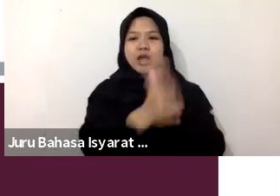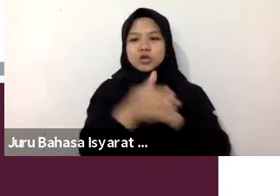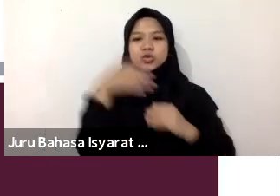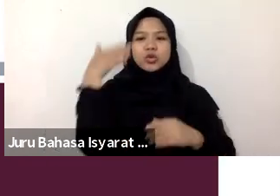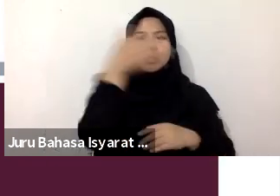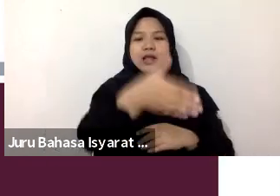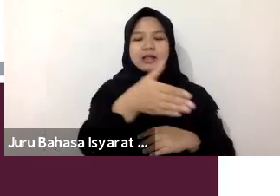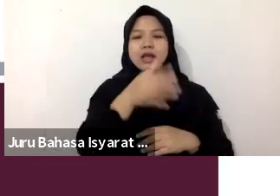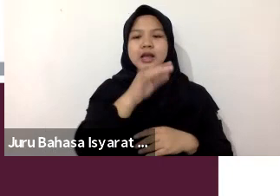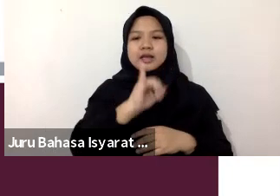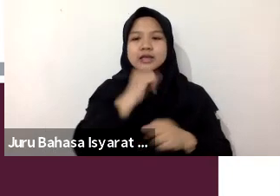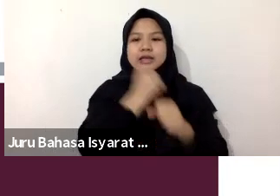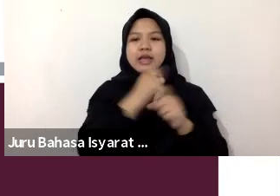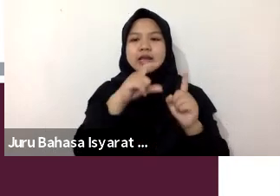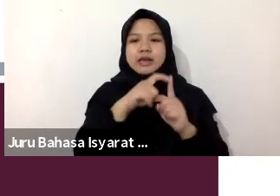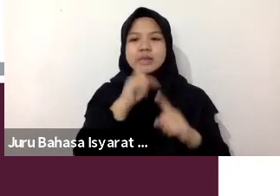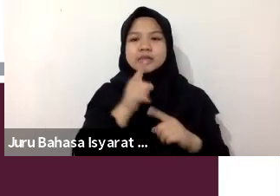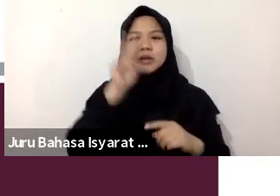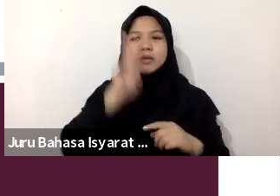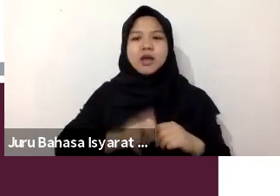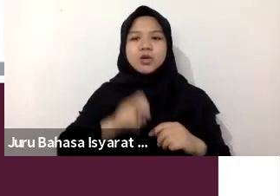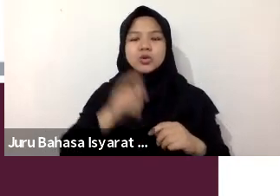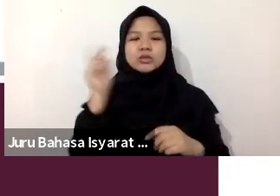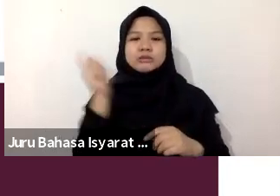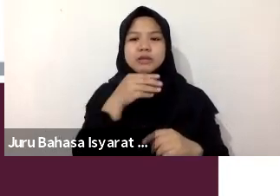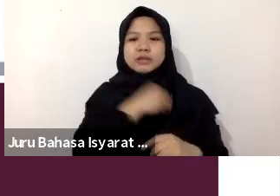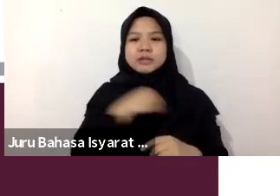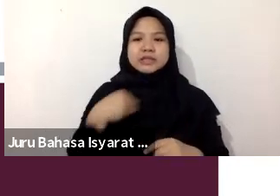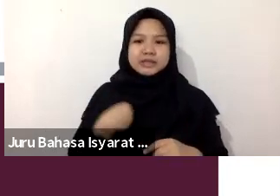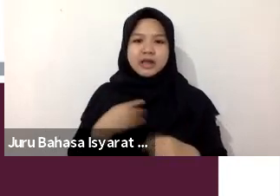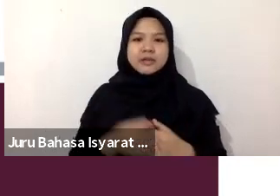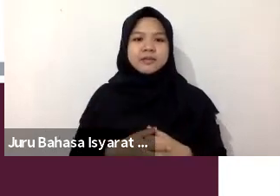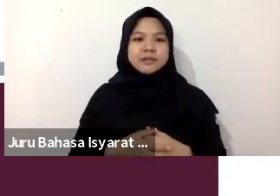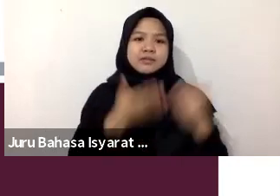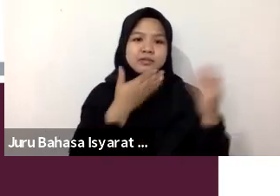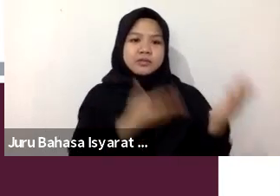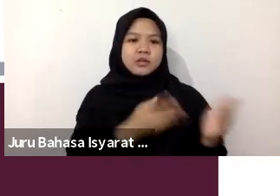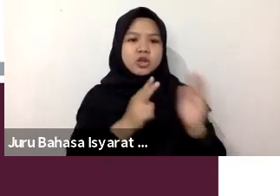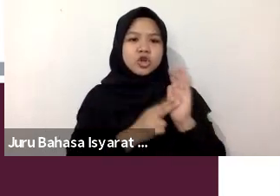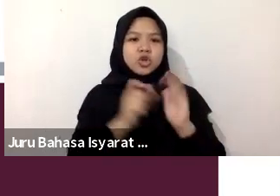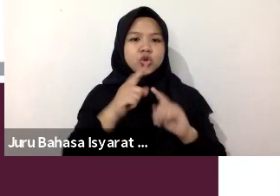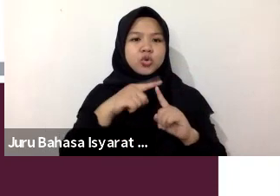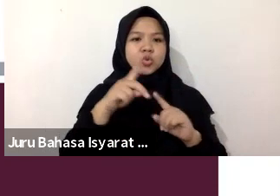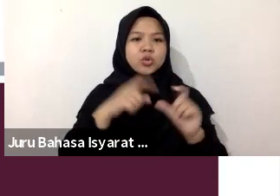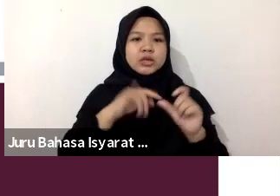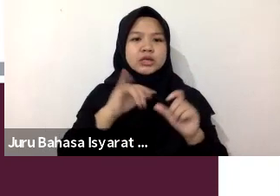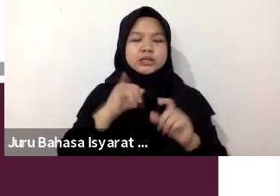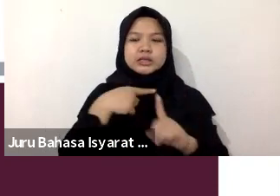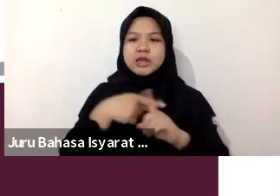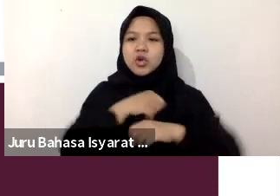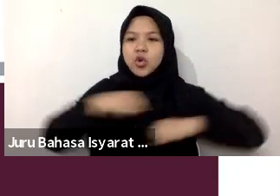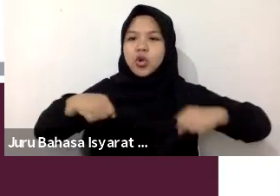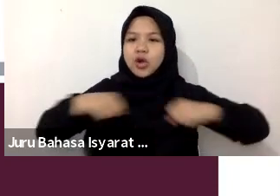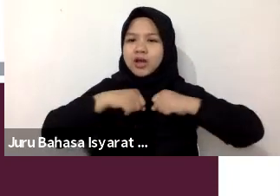ke IGD karena harus langsung diperiksa. Kemudian di sini ada nutrisi dan olahraga gitu. Tentu